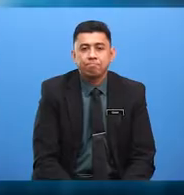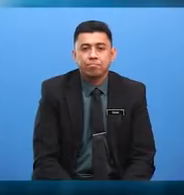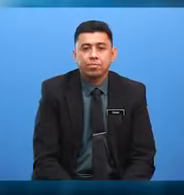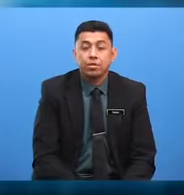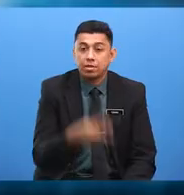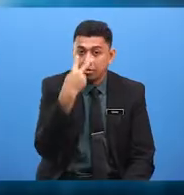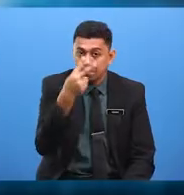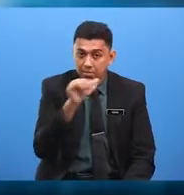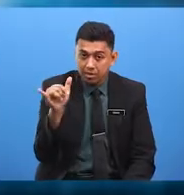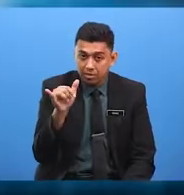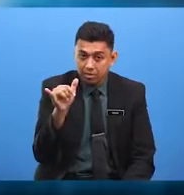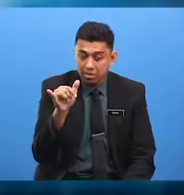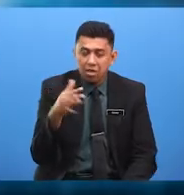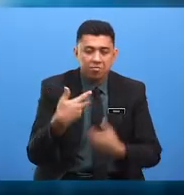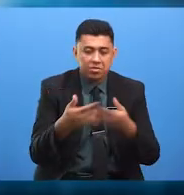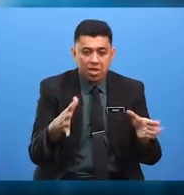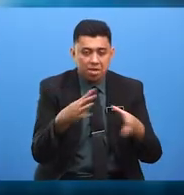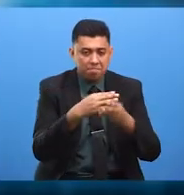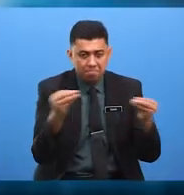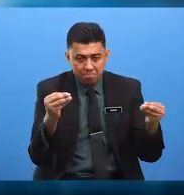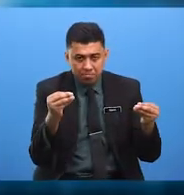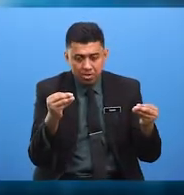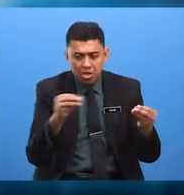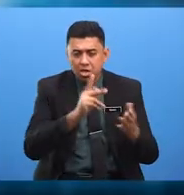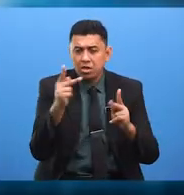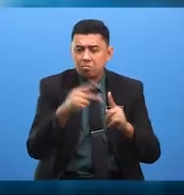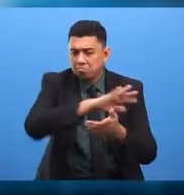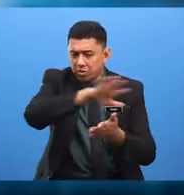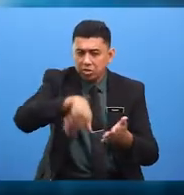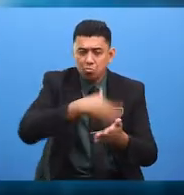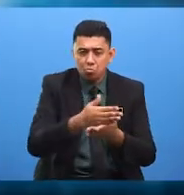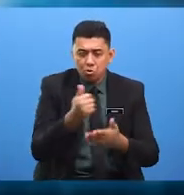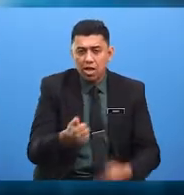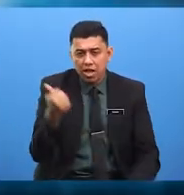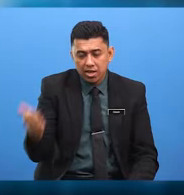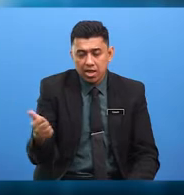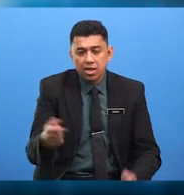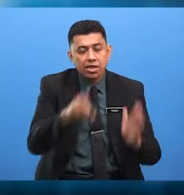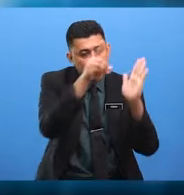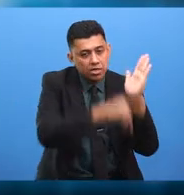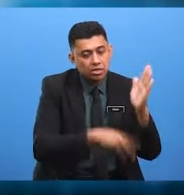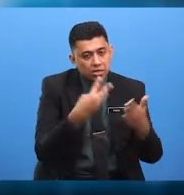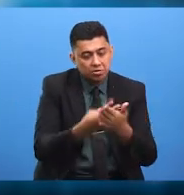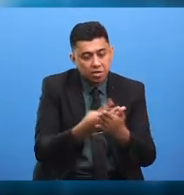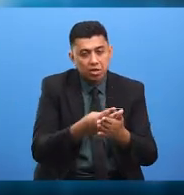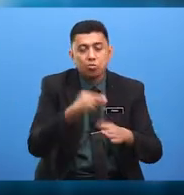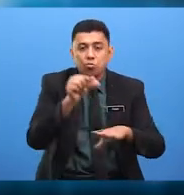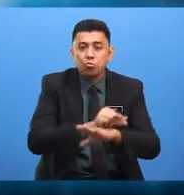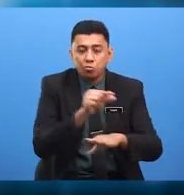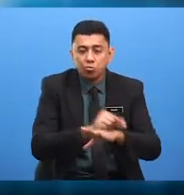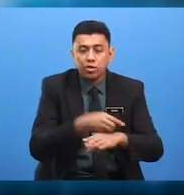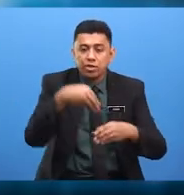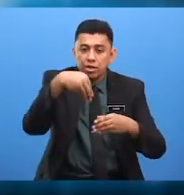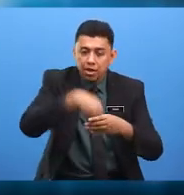Nampaknya kita telah selesai membincangkan kesemua lima alat dasar keuangan yang digunakan dalam